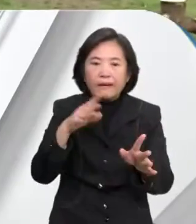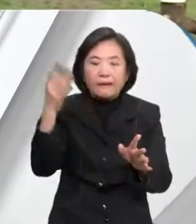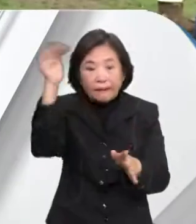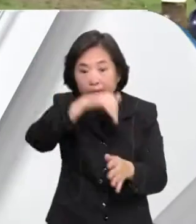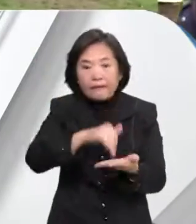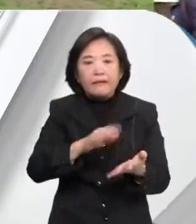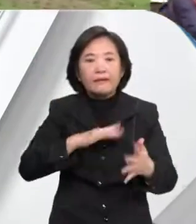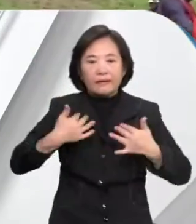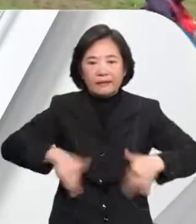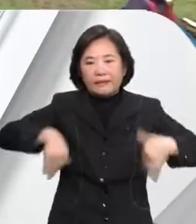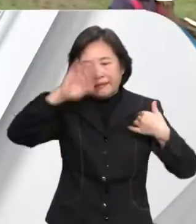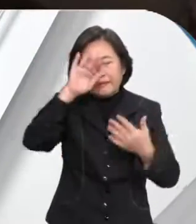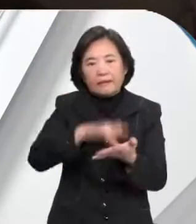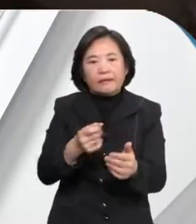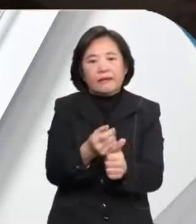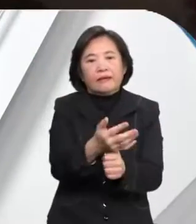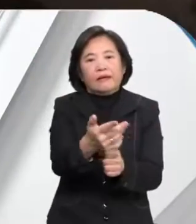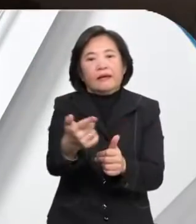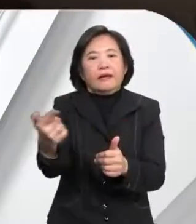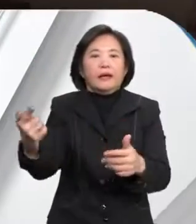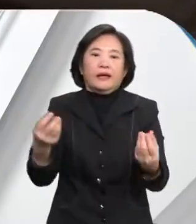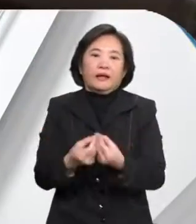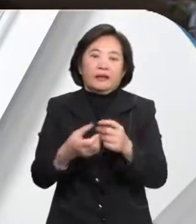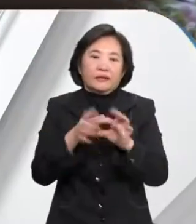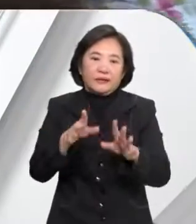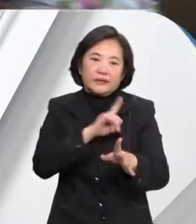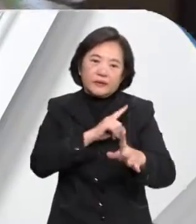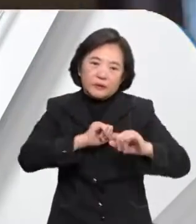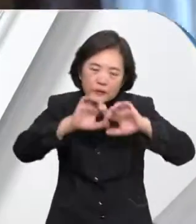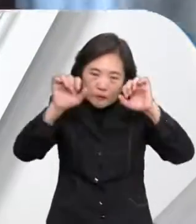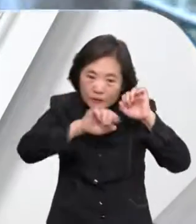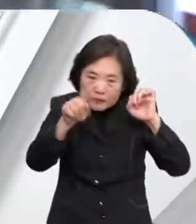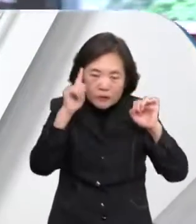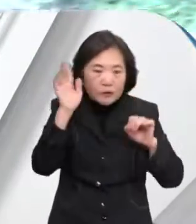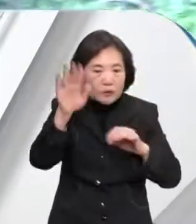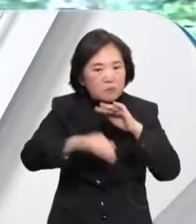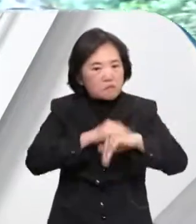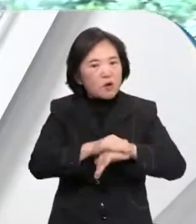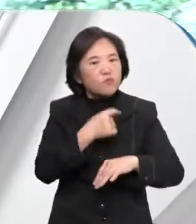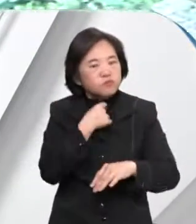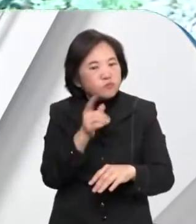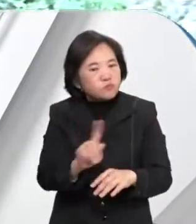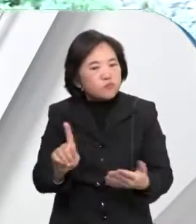波，外地按港区的环境度，请到省顺的方式。下个新闻层面，台东报道。